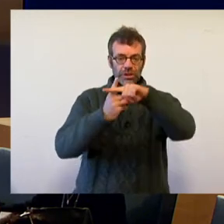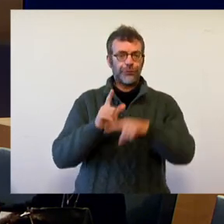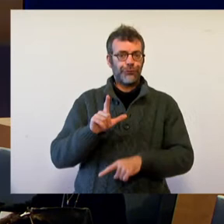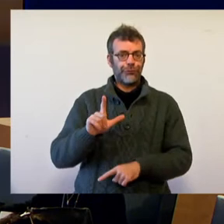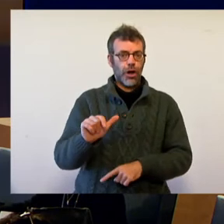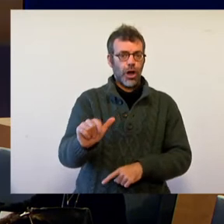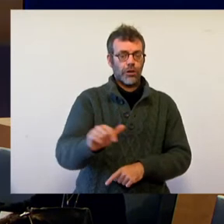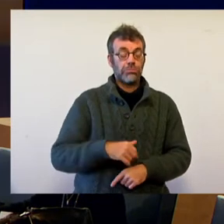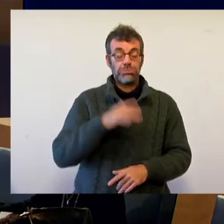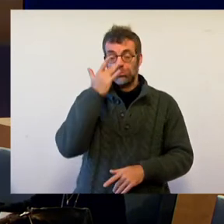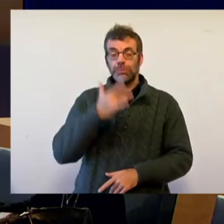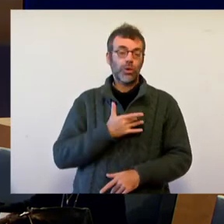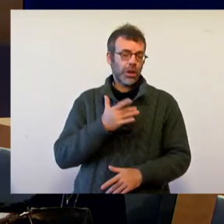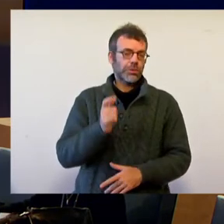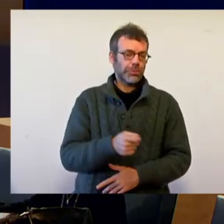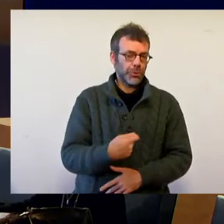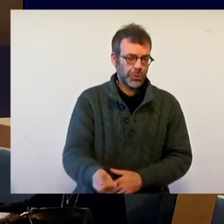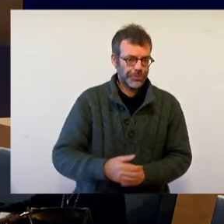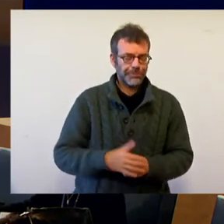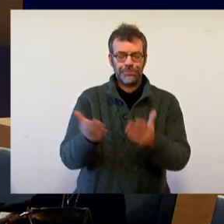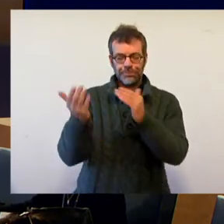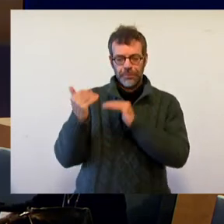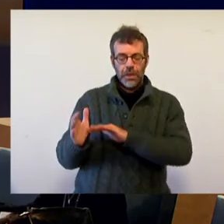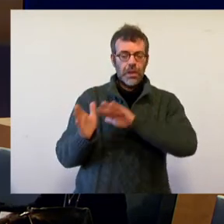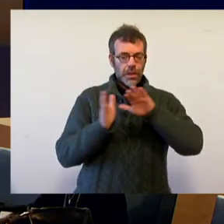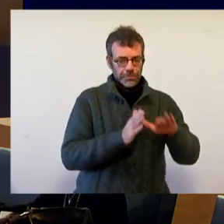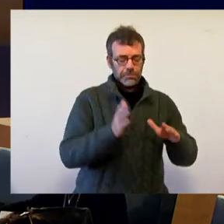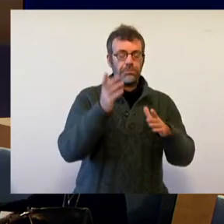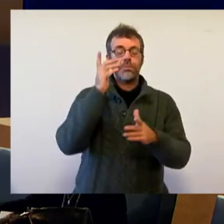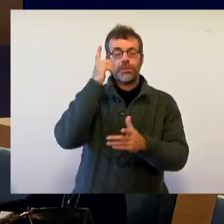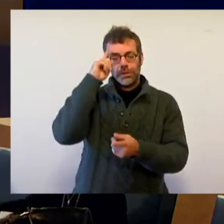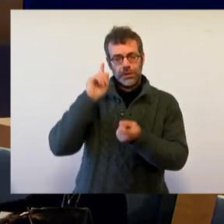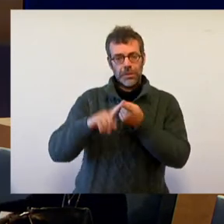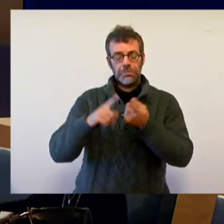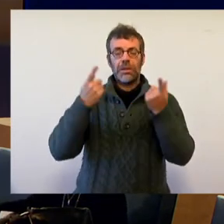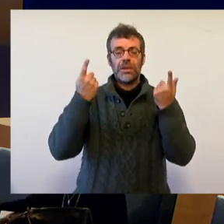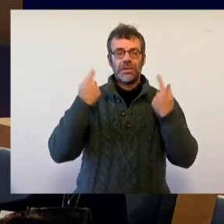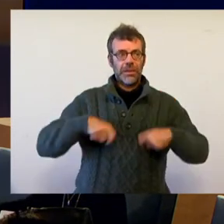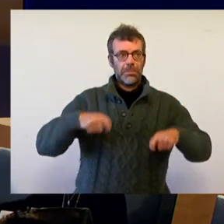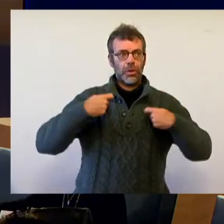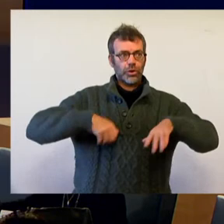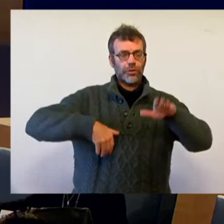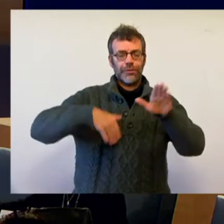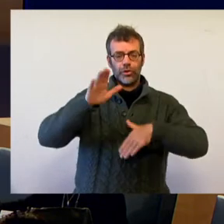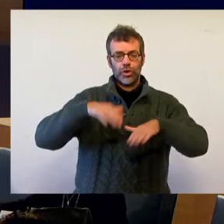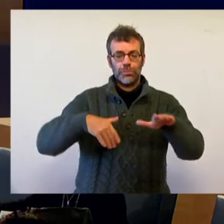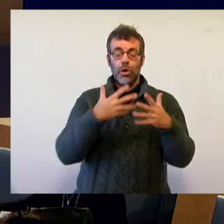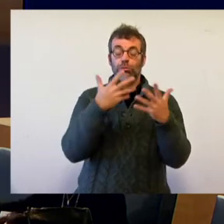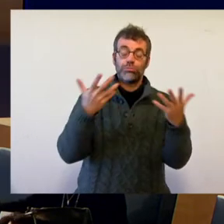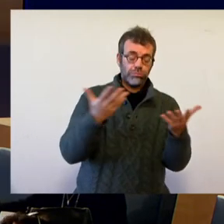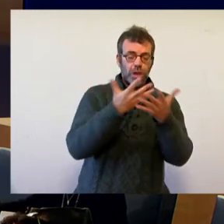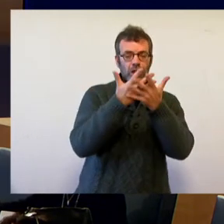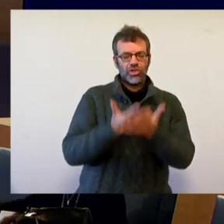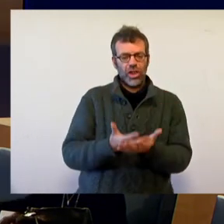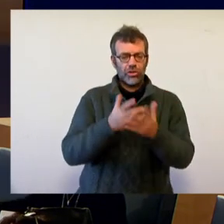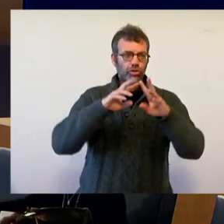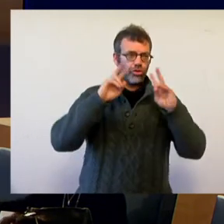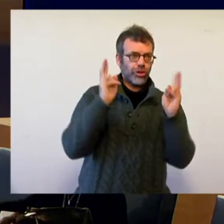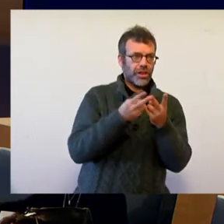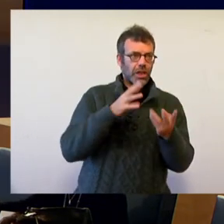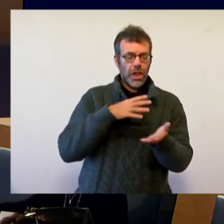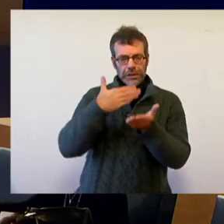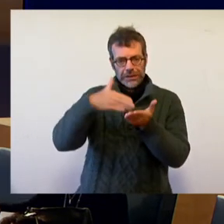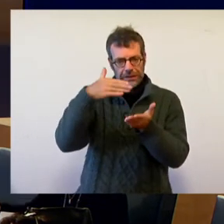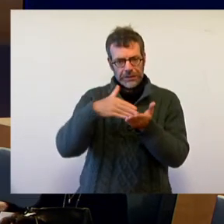hypothèses. Au niveau des dépenses de fonctionnement, au niveau des charges générales, nous avons un renforcement des crédits dans les